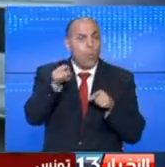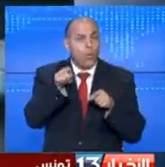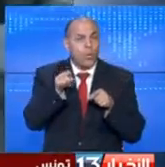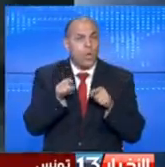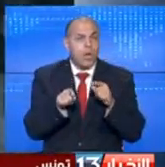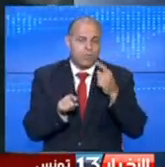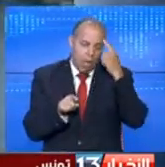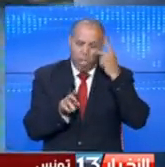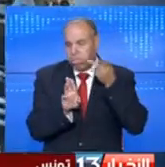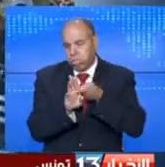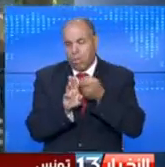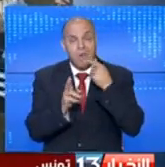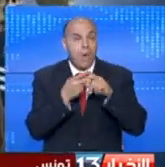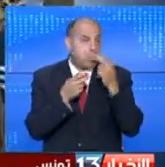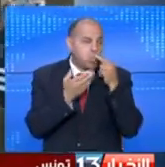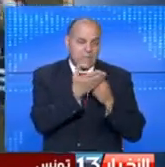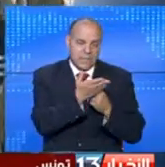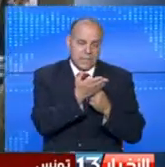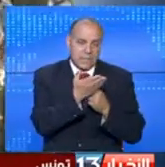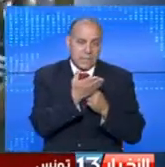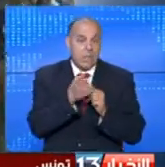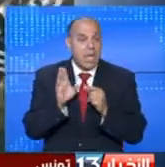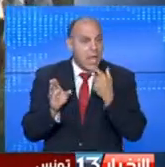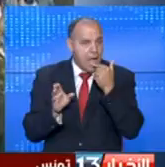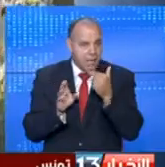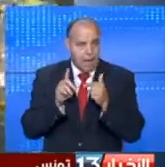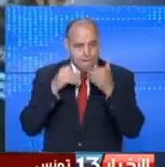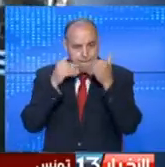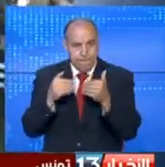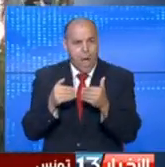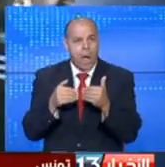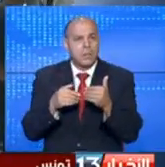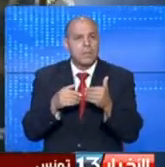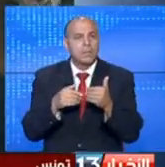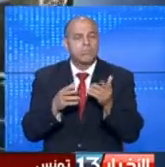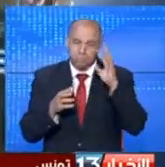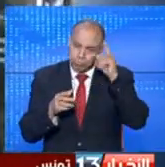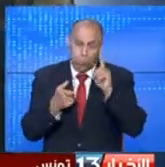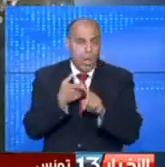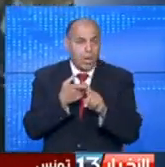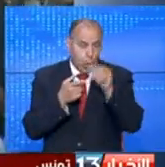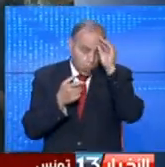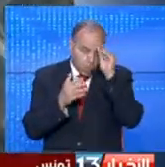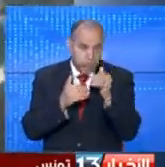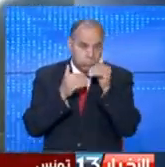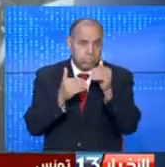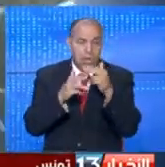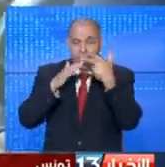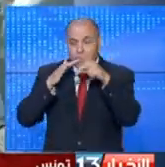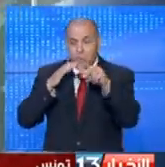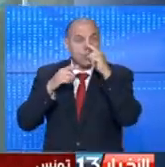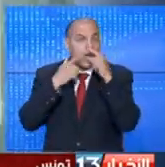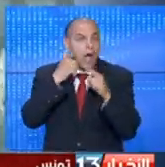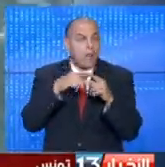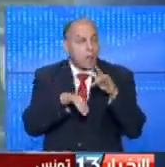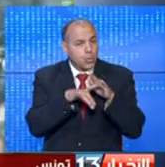بالسلوك القمعي المنتهج من قبل منظومة الحكم، وذلك بعد موجة من الاستياء التي سادت البلاد بعد نشر فيديو وثق